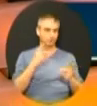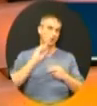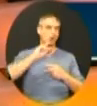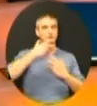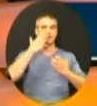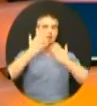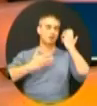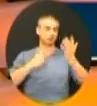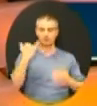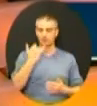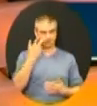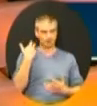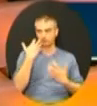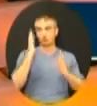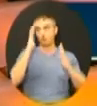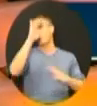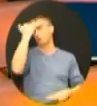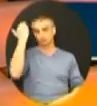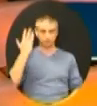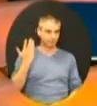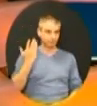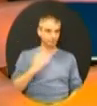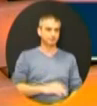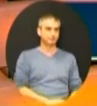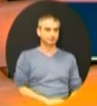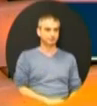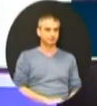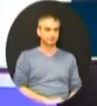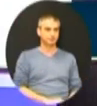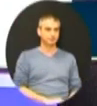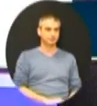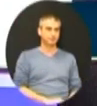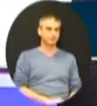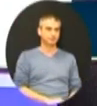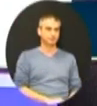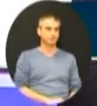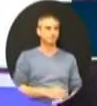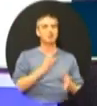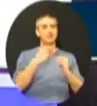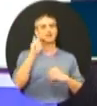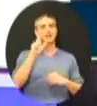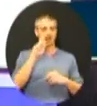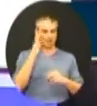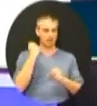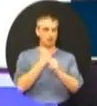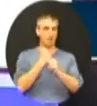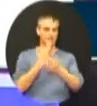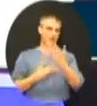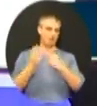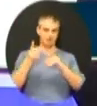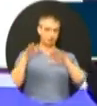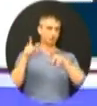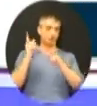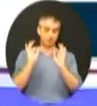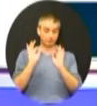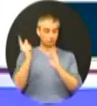נוספת שכן היתה סגה מאוד מוקצנת וקיצונית אורדין גלרט עבד בהרמוניה יחסית עם ראשי הממשלה שתחתם הוא עבד